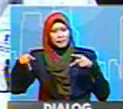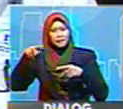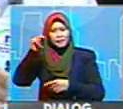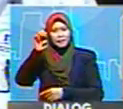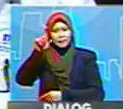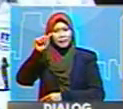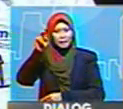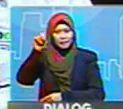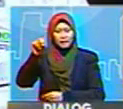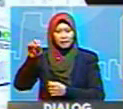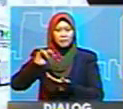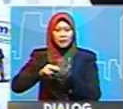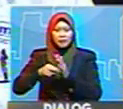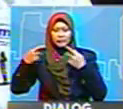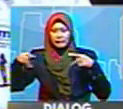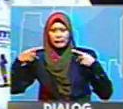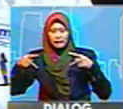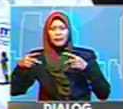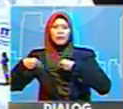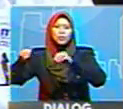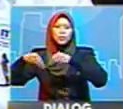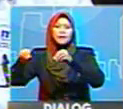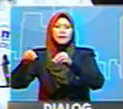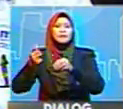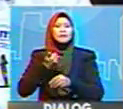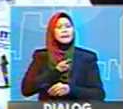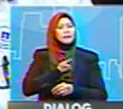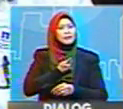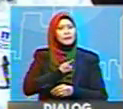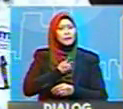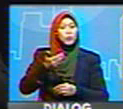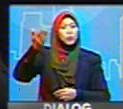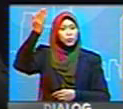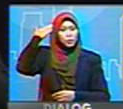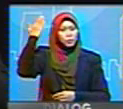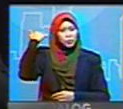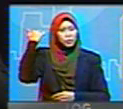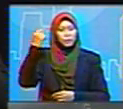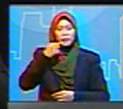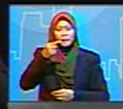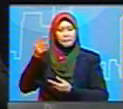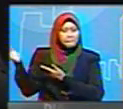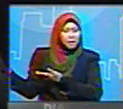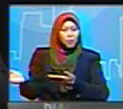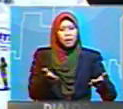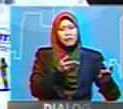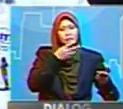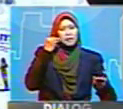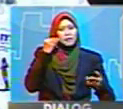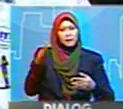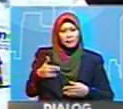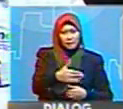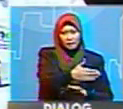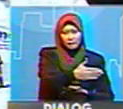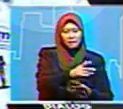pendaratan supaya mereka boleh jual sendiri kalau dulu mereka saya difahamkan mereka bawa balik saja ikan